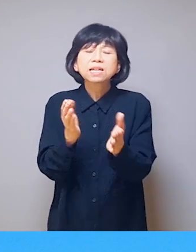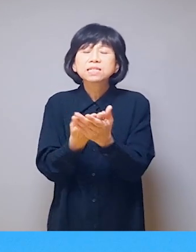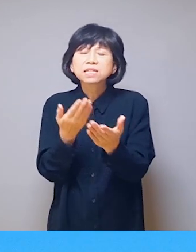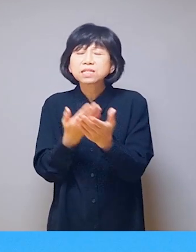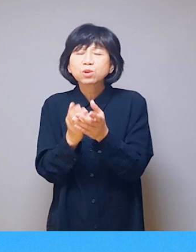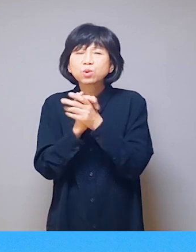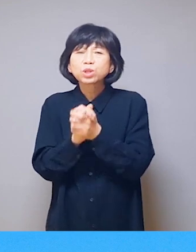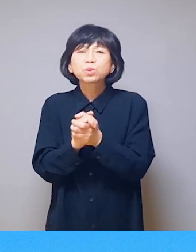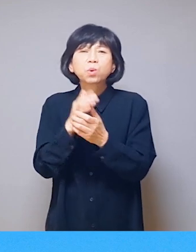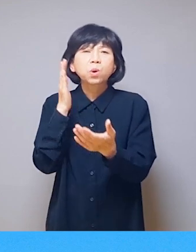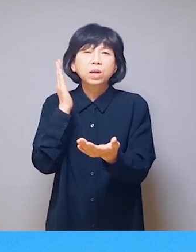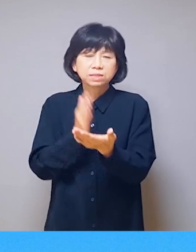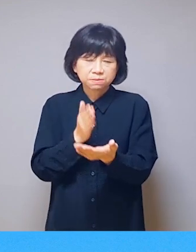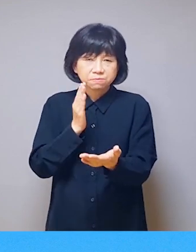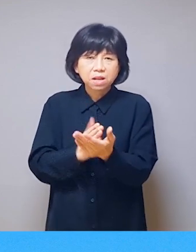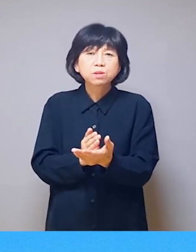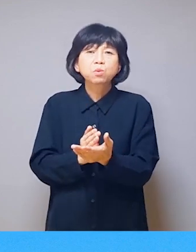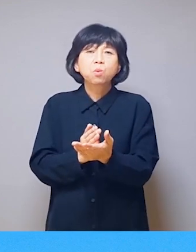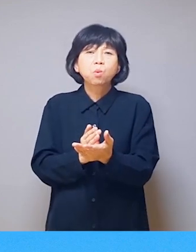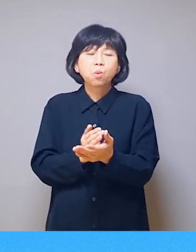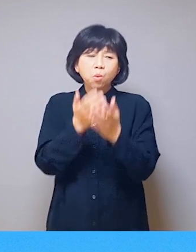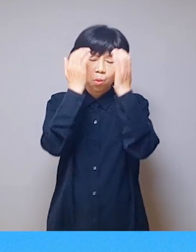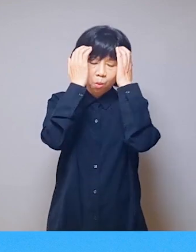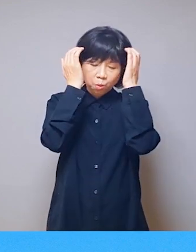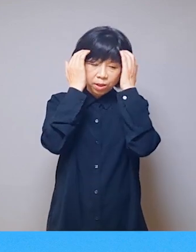라고 기도하지 마시고,